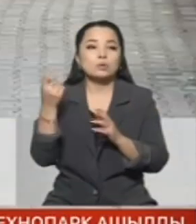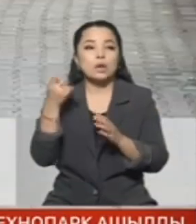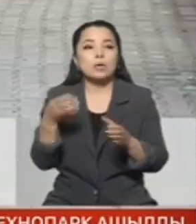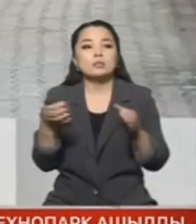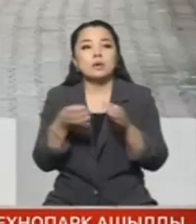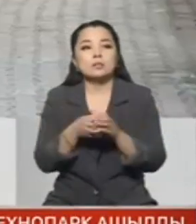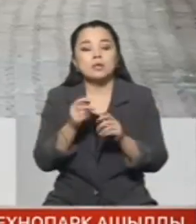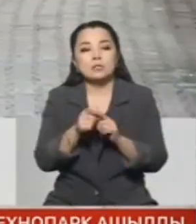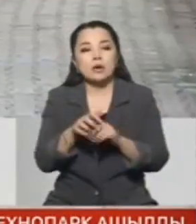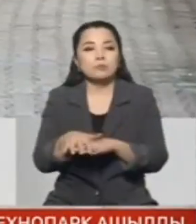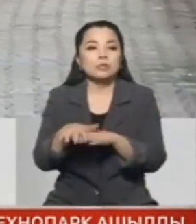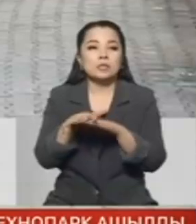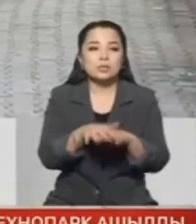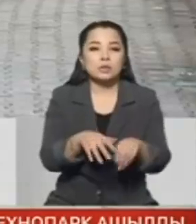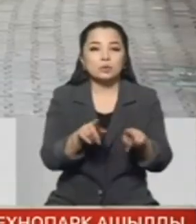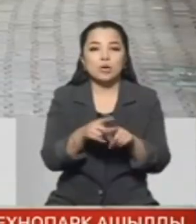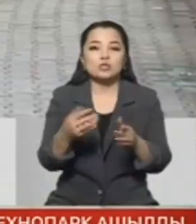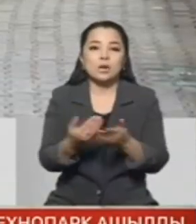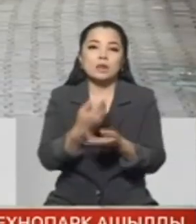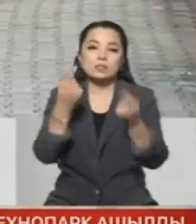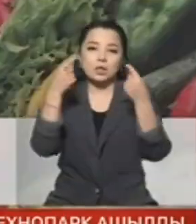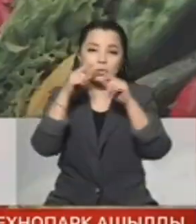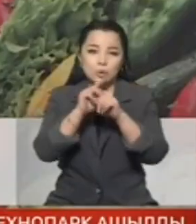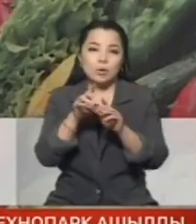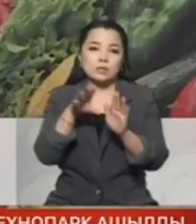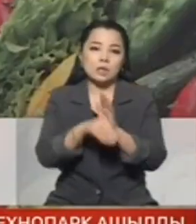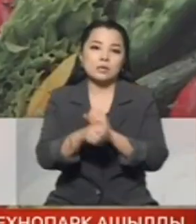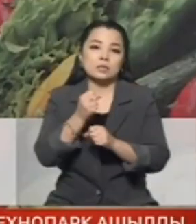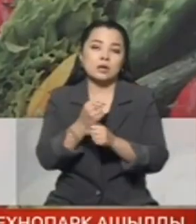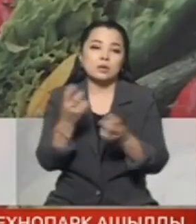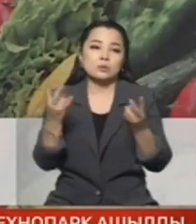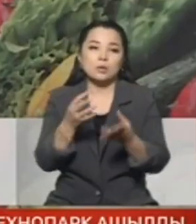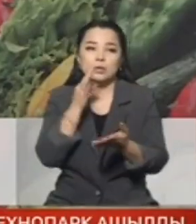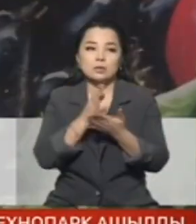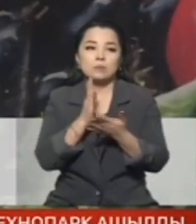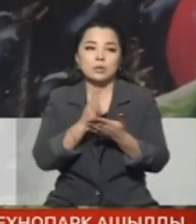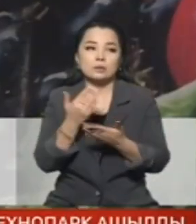саласына инвестиция тартып, жаңа технологияларды енгізу қажет деп отыр.